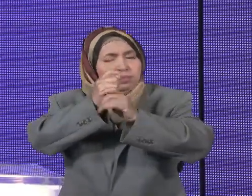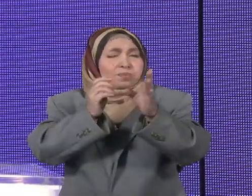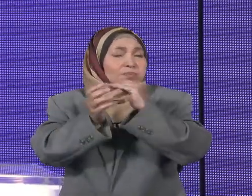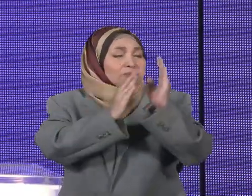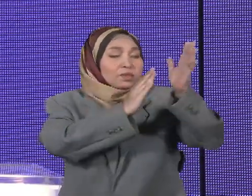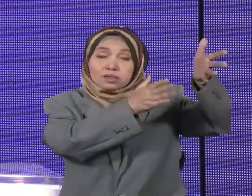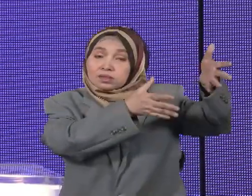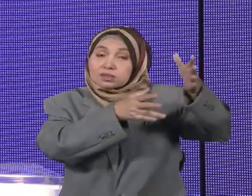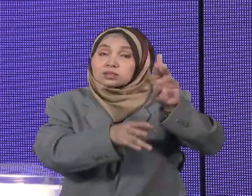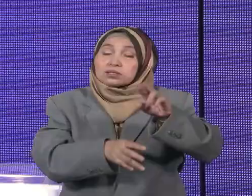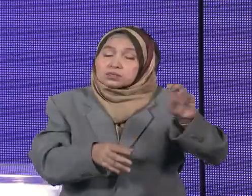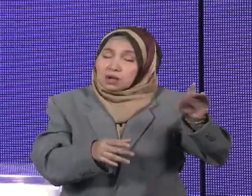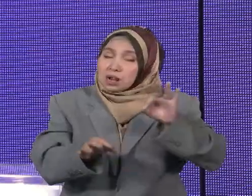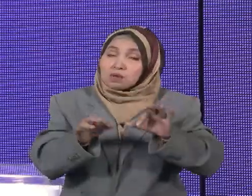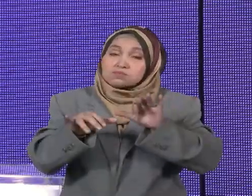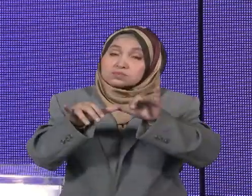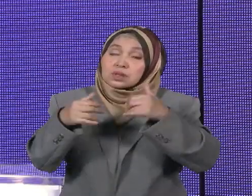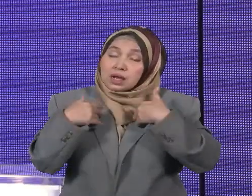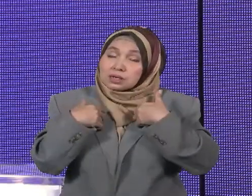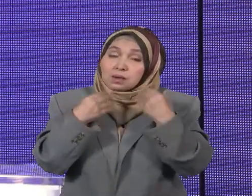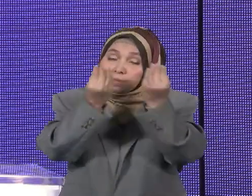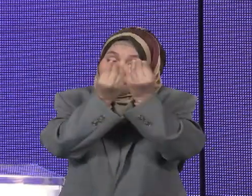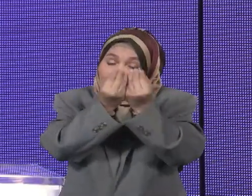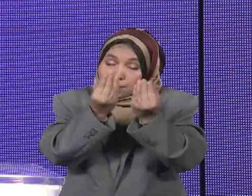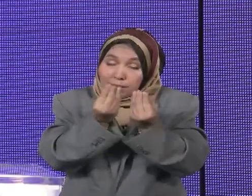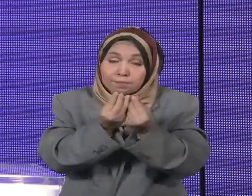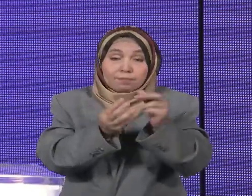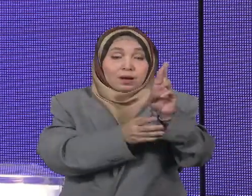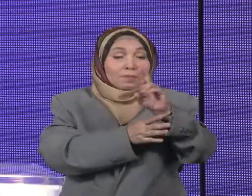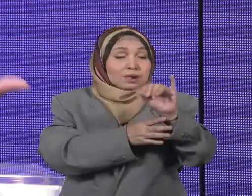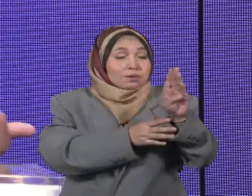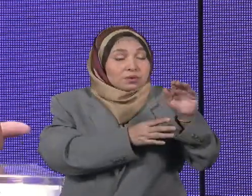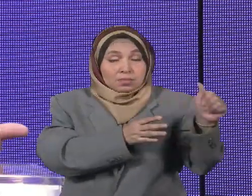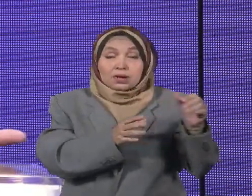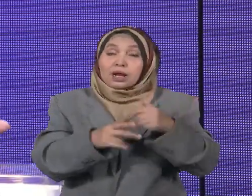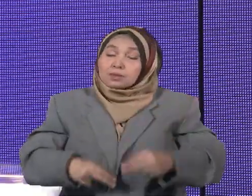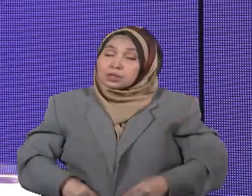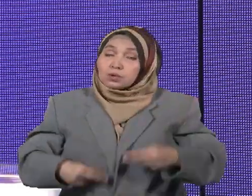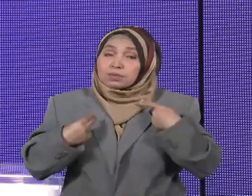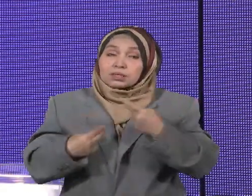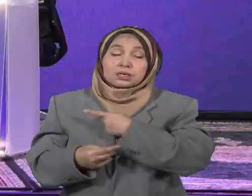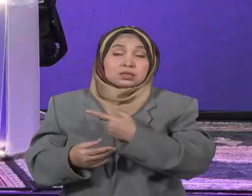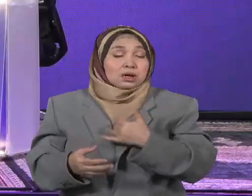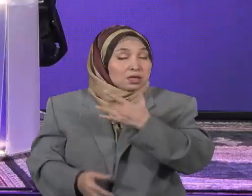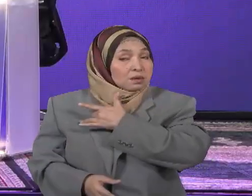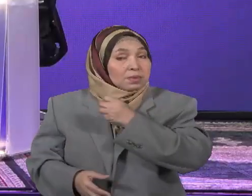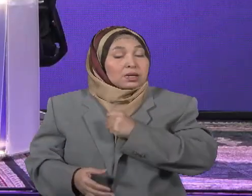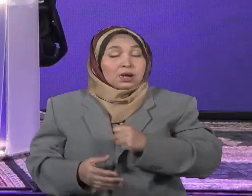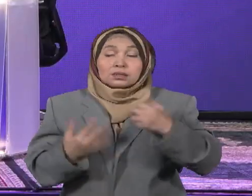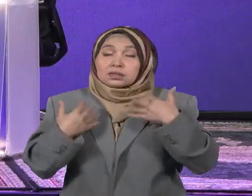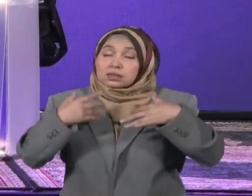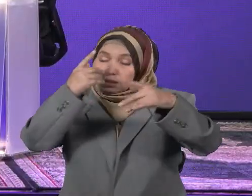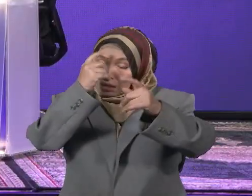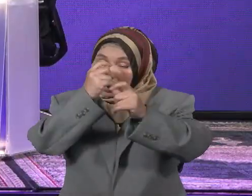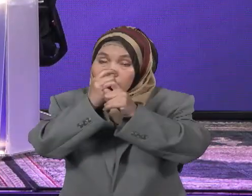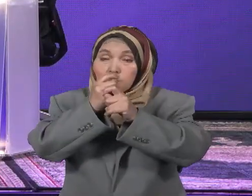apa? Kalau masih lagi ada tersisa riba dalam sebuah keluarga dalam kehidupan kita, maksudnya, maksudnya iman dan takwa kita ada masalah.